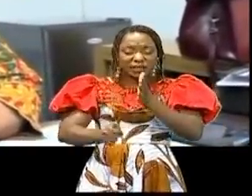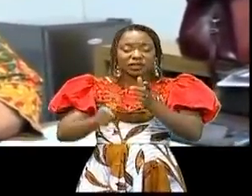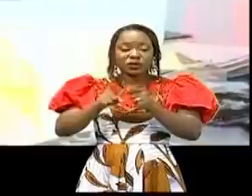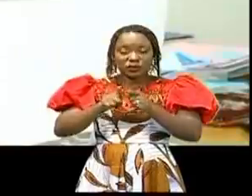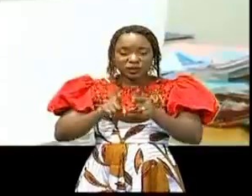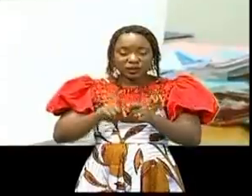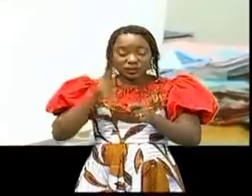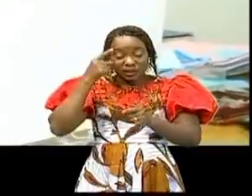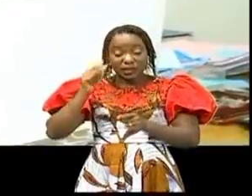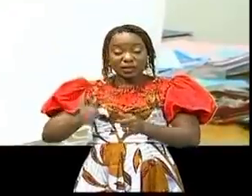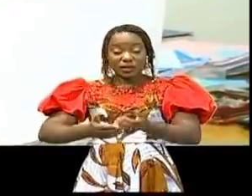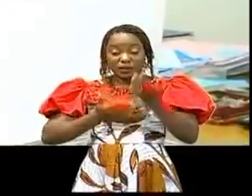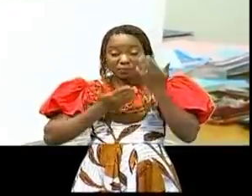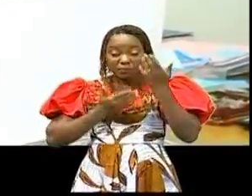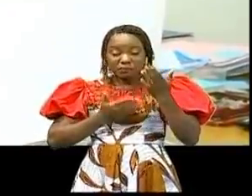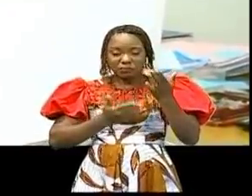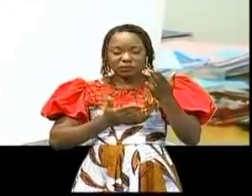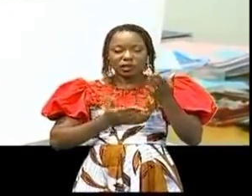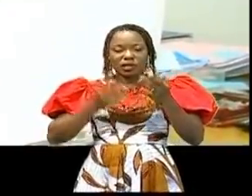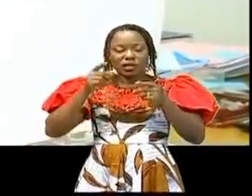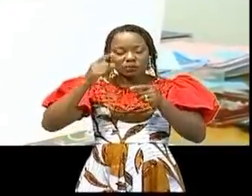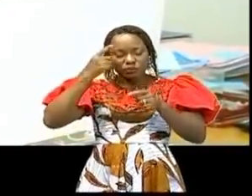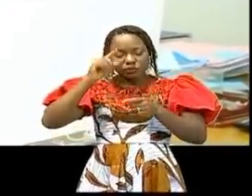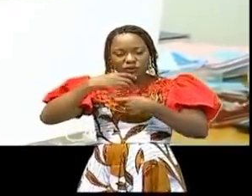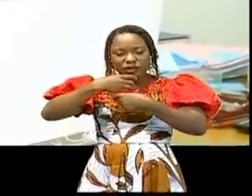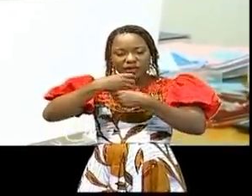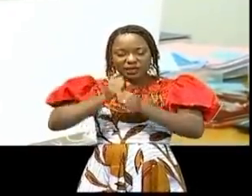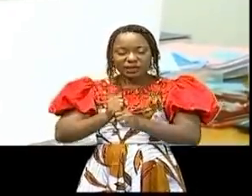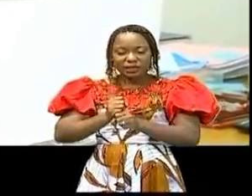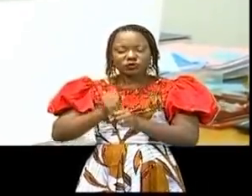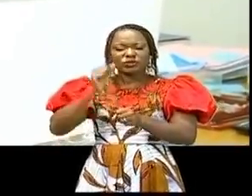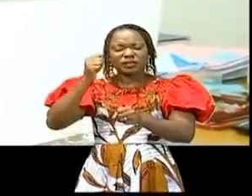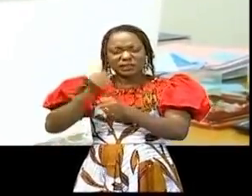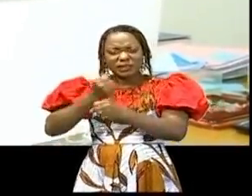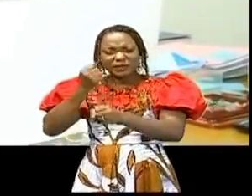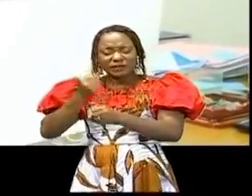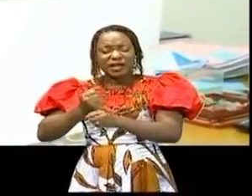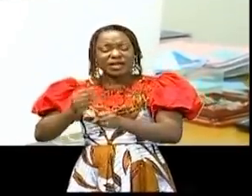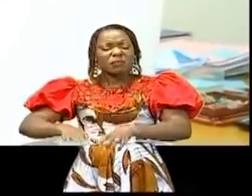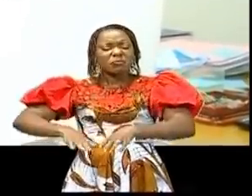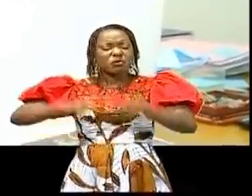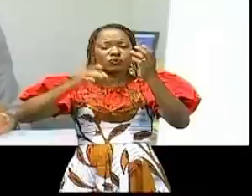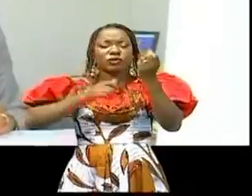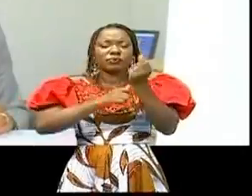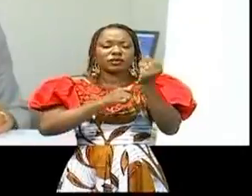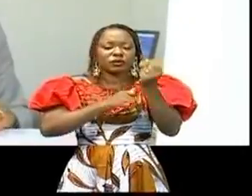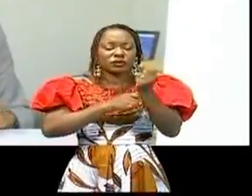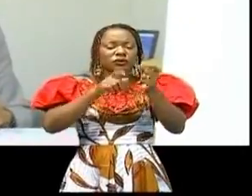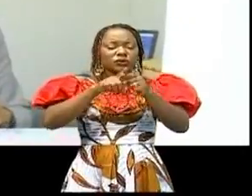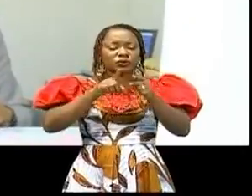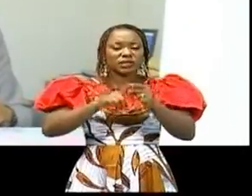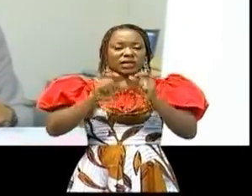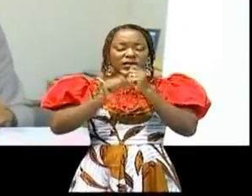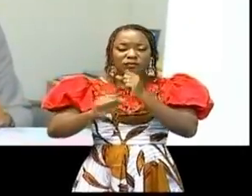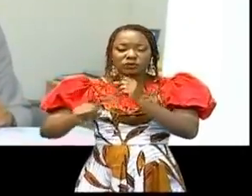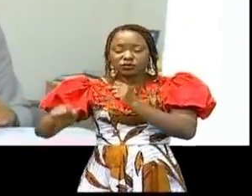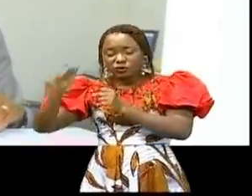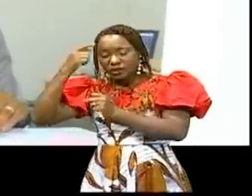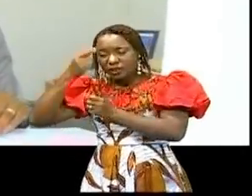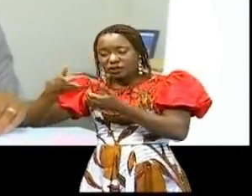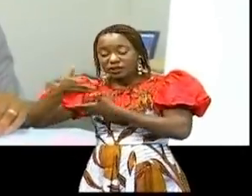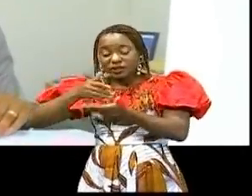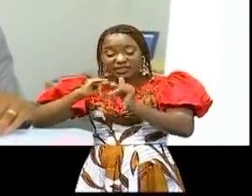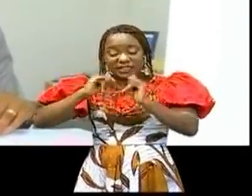ISO constituent une bonne base pour la création de milliers d'emplois, la promotion de la PME et la relance de l'industrie